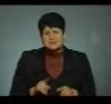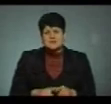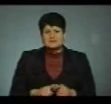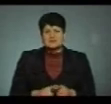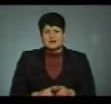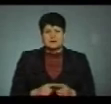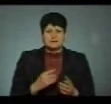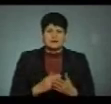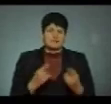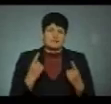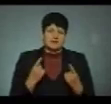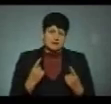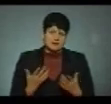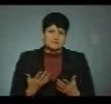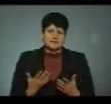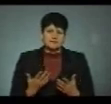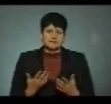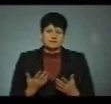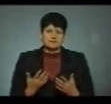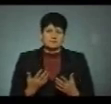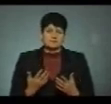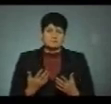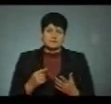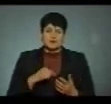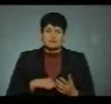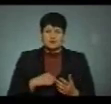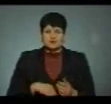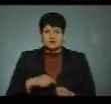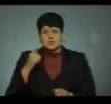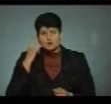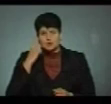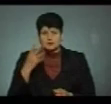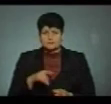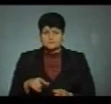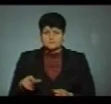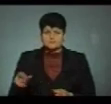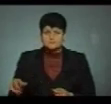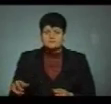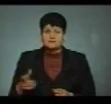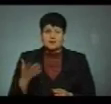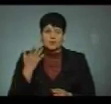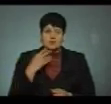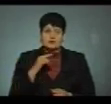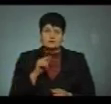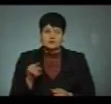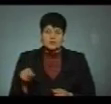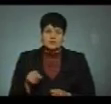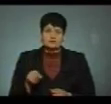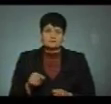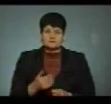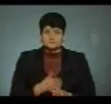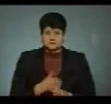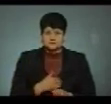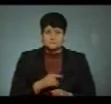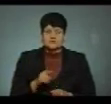великий відголос в душах і думках електорату, коли вони хочуть,